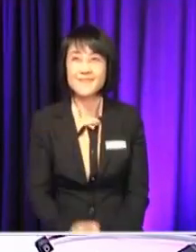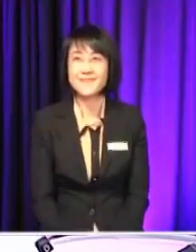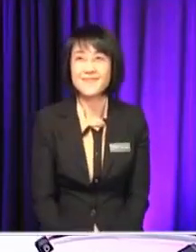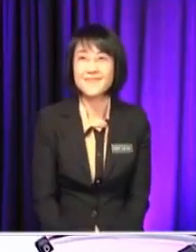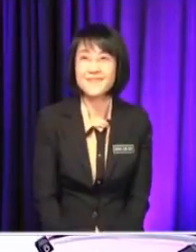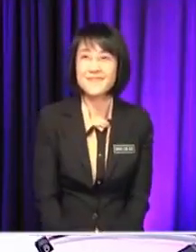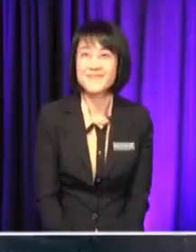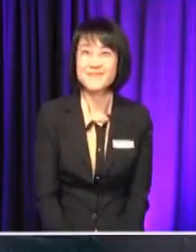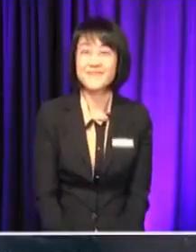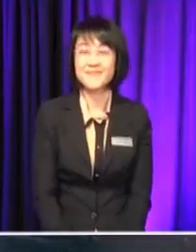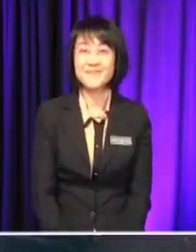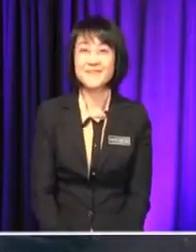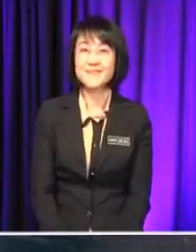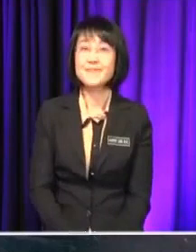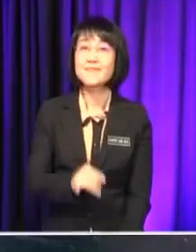kita